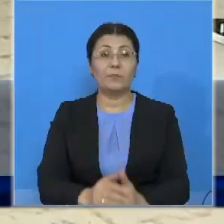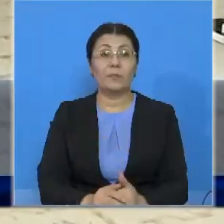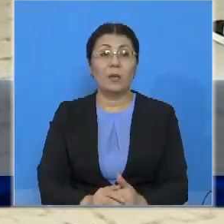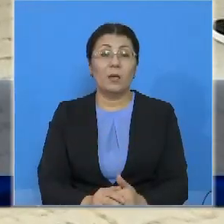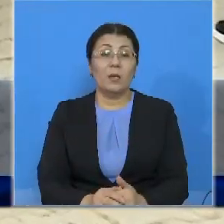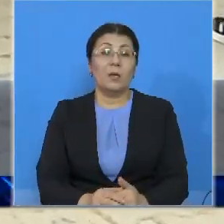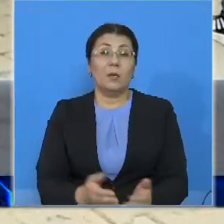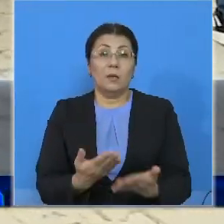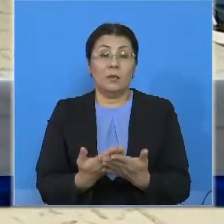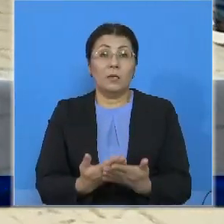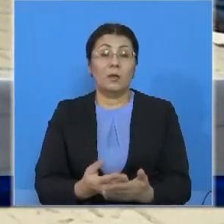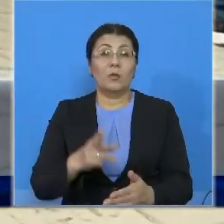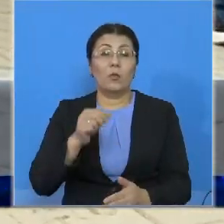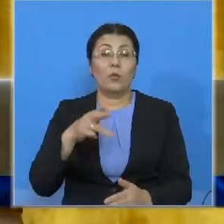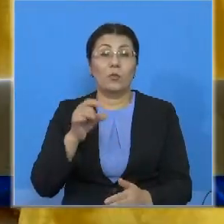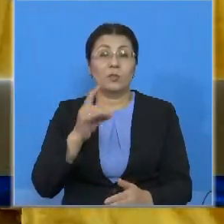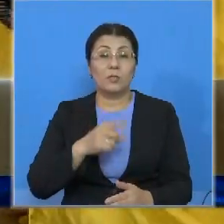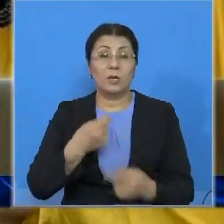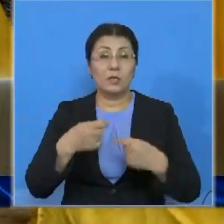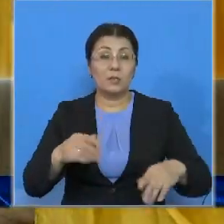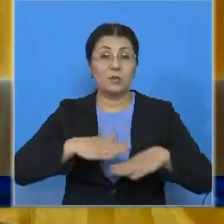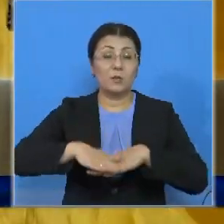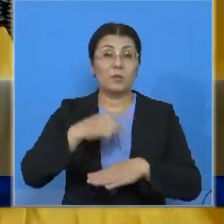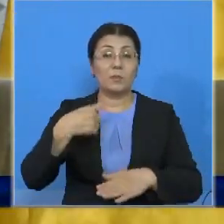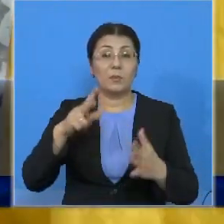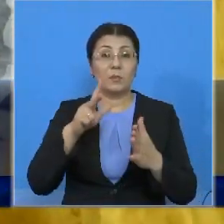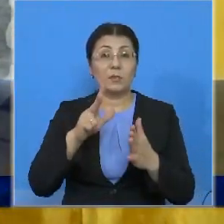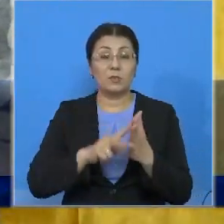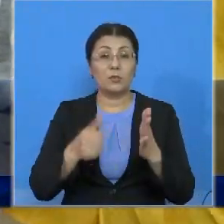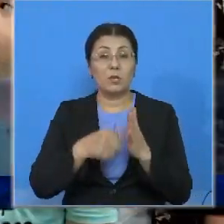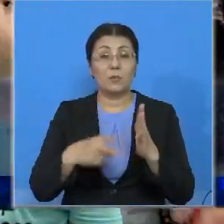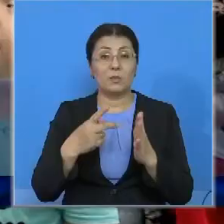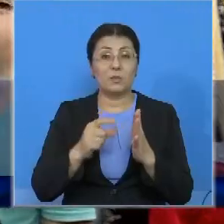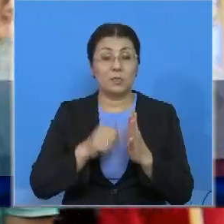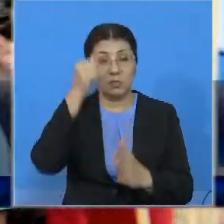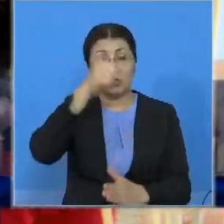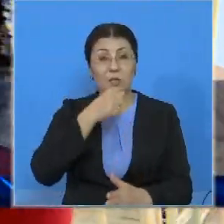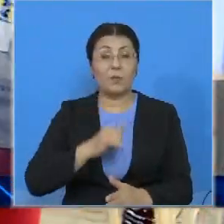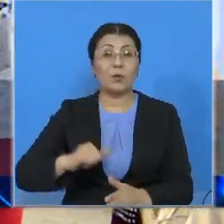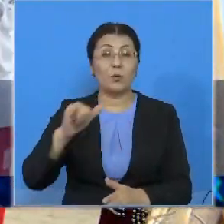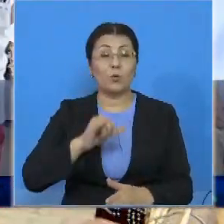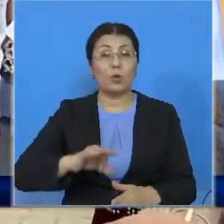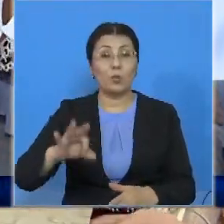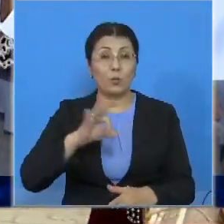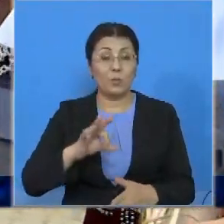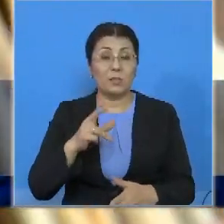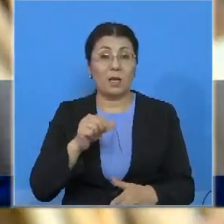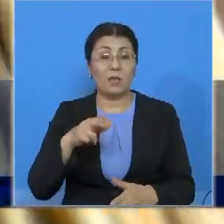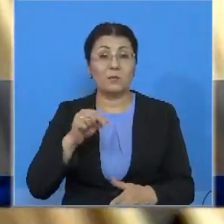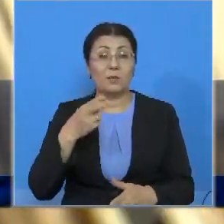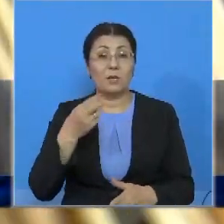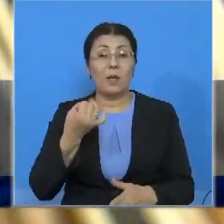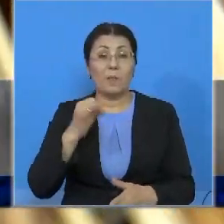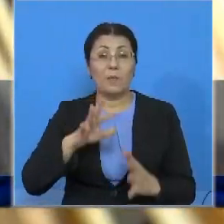Сәл кері шегінсек, Көкжар жәрмеңкесі ең алғаш 1867 жылы көктемде Орал облысы Темір уезіне қарасты Қазбек би